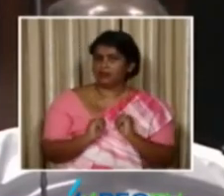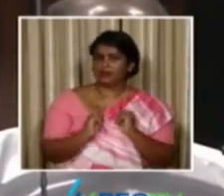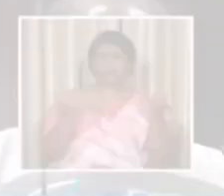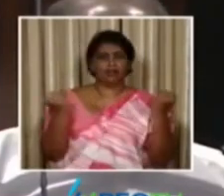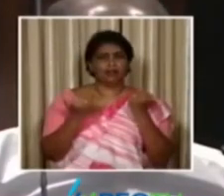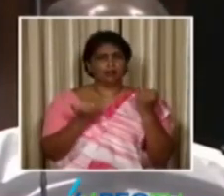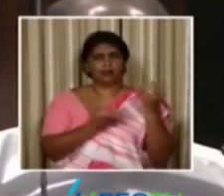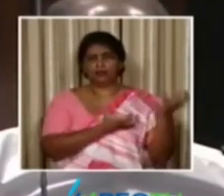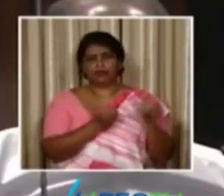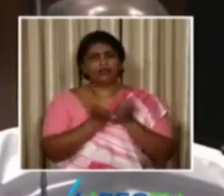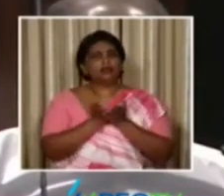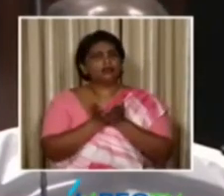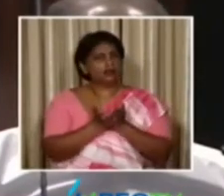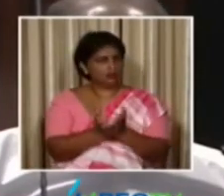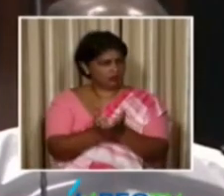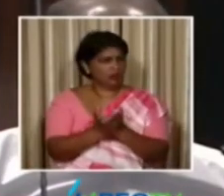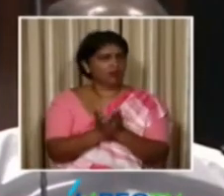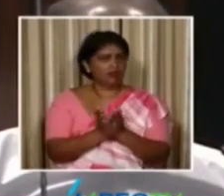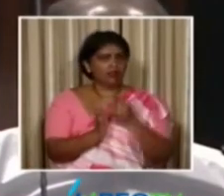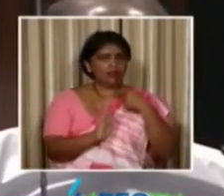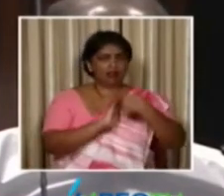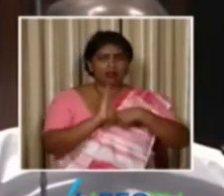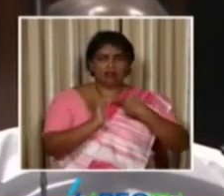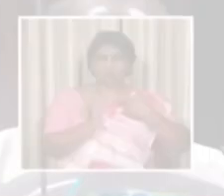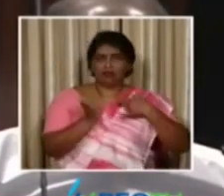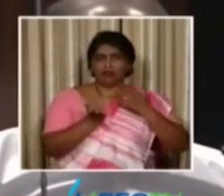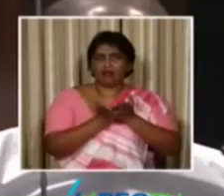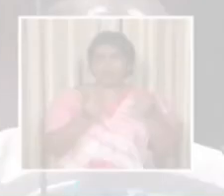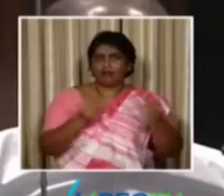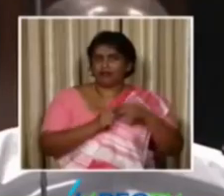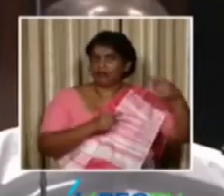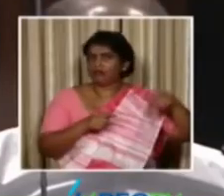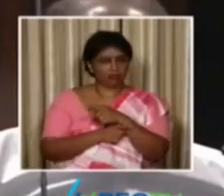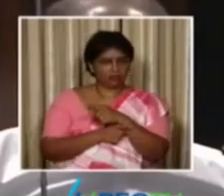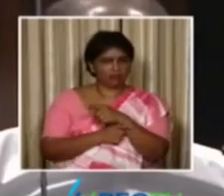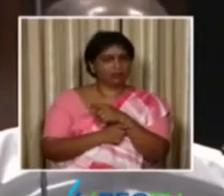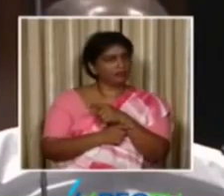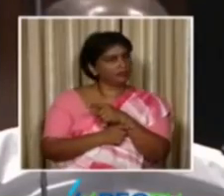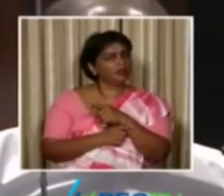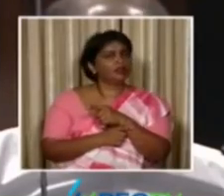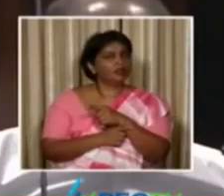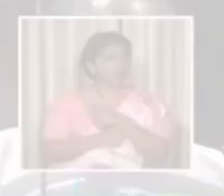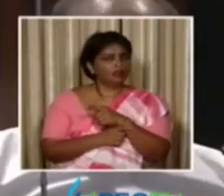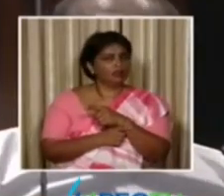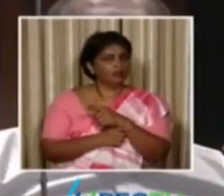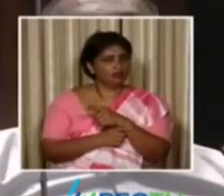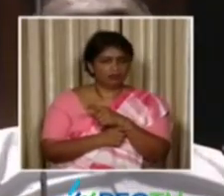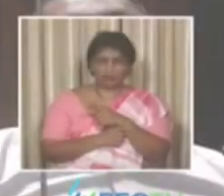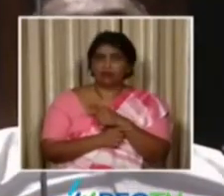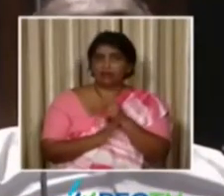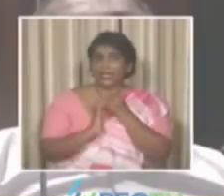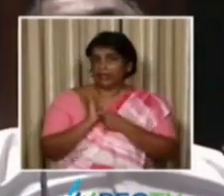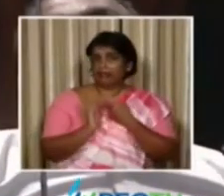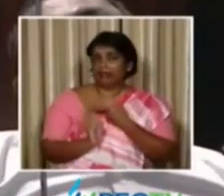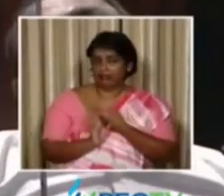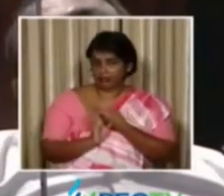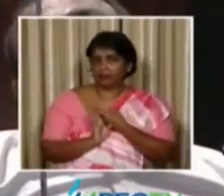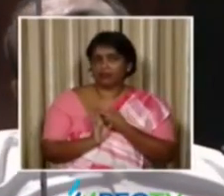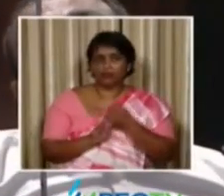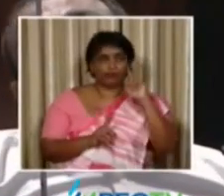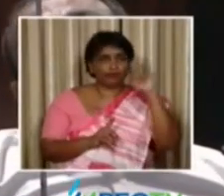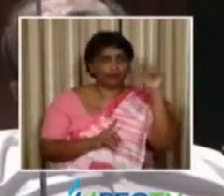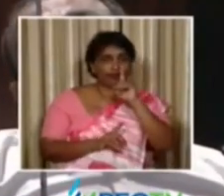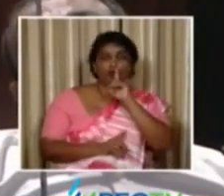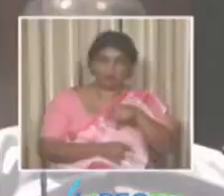රැගෙන යන ෂිප් එකක් අපේ වරායක් කරා යනවා නම් ගරු කතානායකතුමනි ප්‍රයර් ටු ඉන්ෆෝම් කියලා කන්ඩිෂන් එකක් තියෙනවා මුලින්